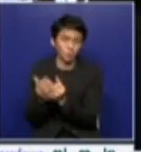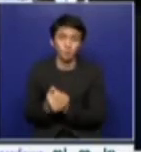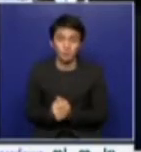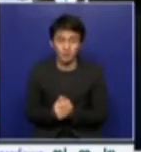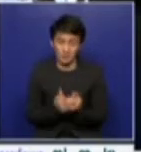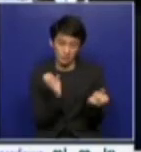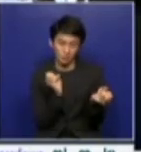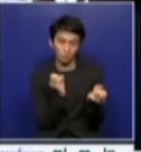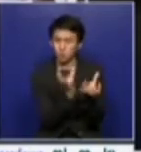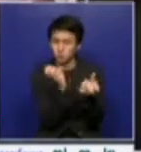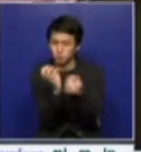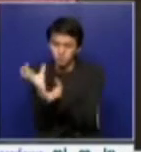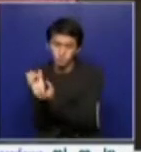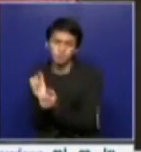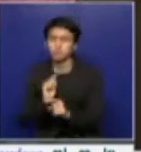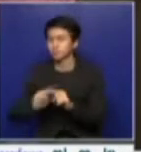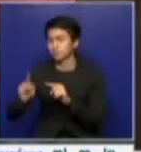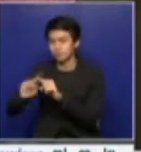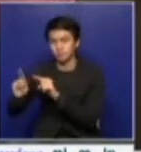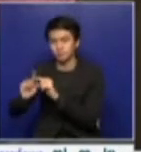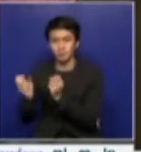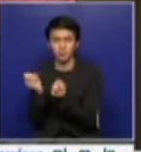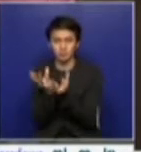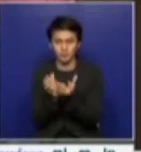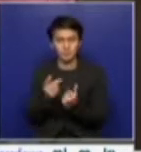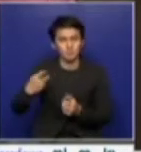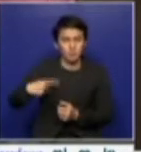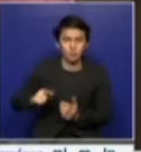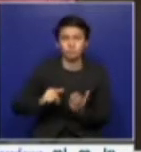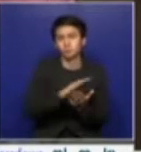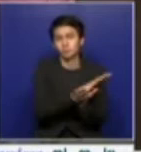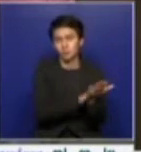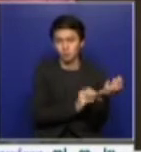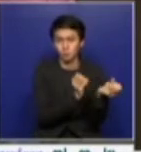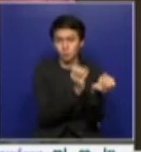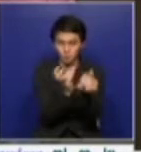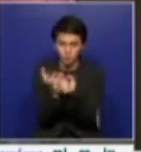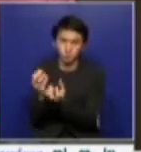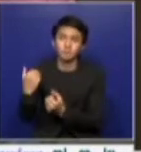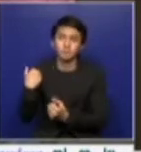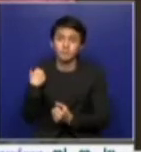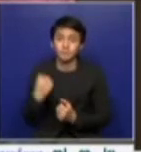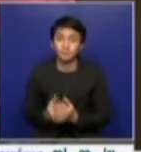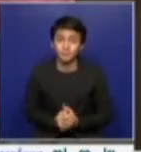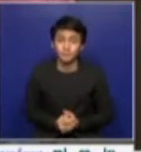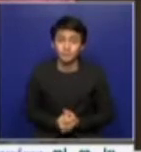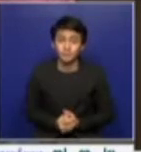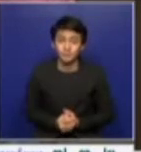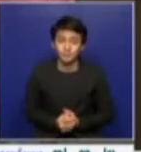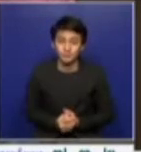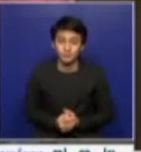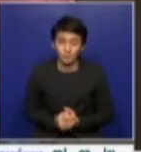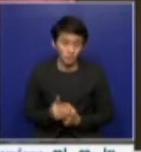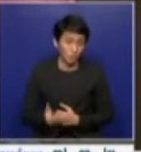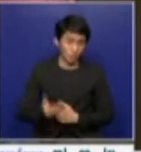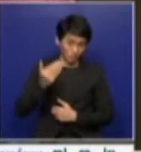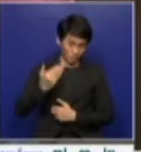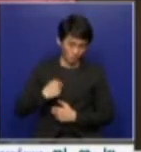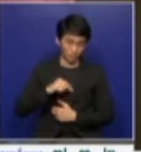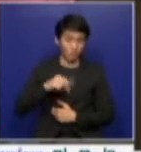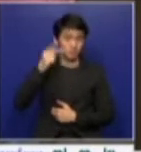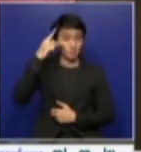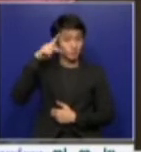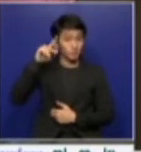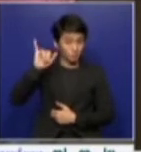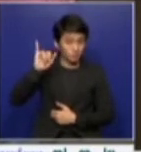ต่อกิจการมากมายอีกหลายอย่างอันเป็นประโยชน์ของประเทศชาติแต่ก่อนหน้านี้พลเอก